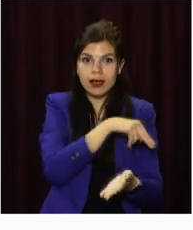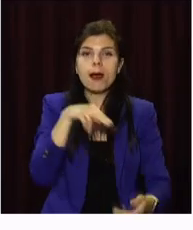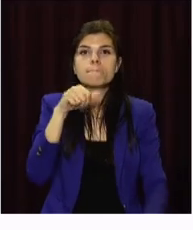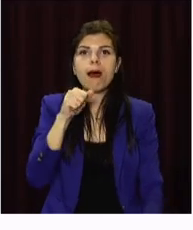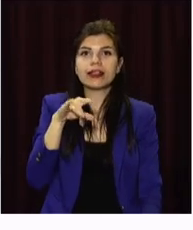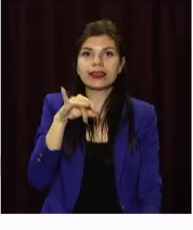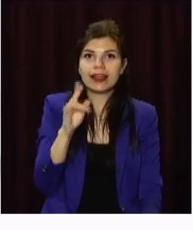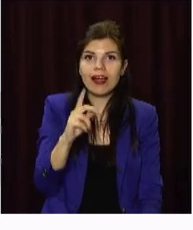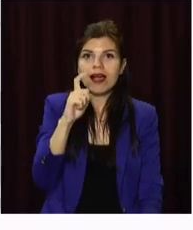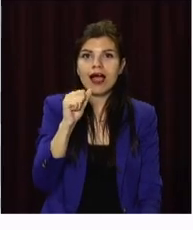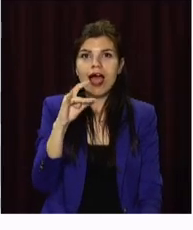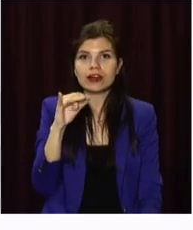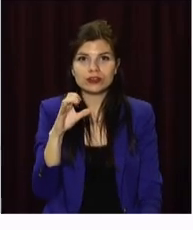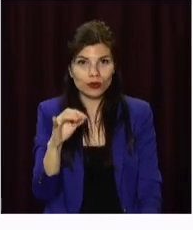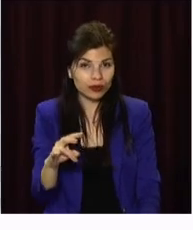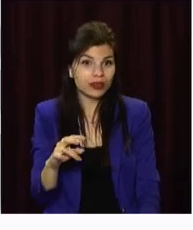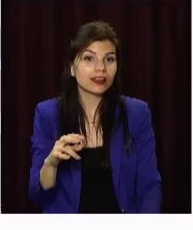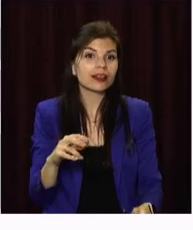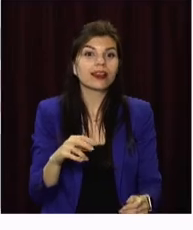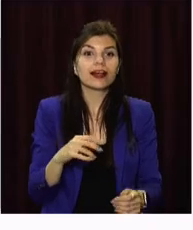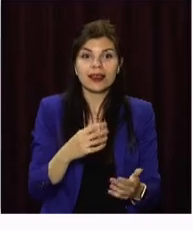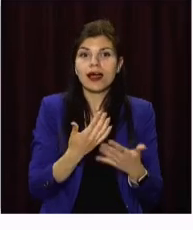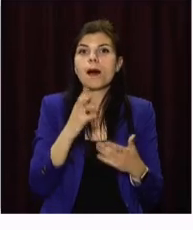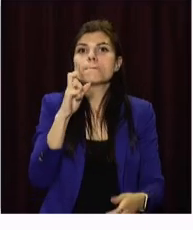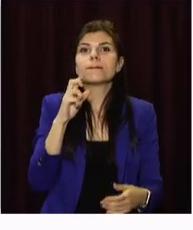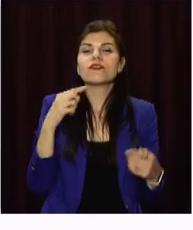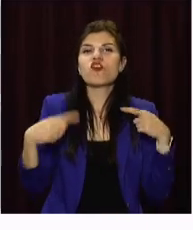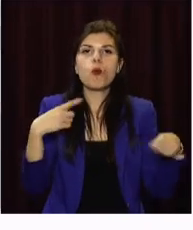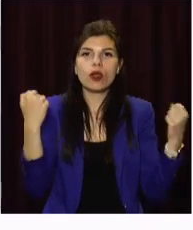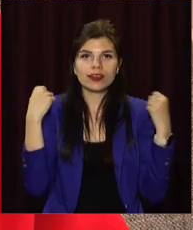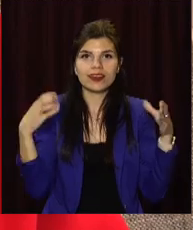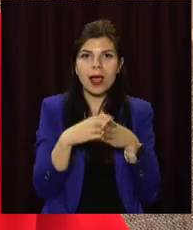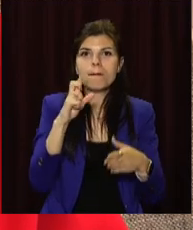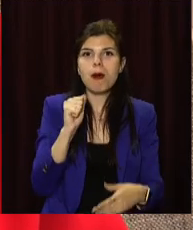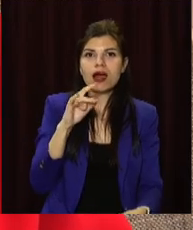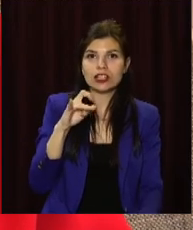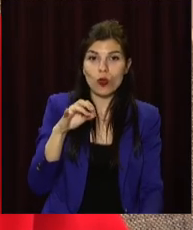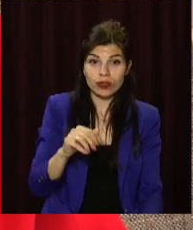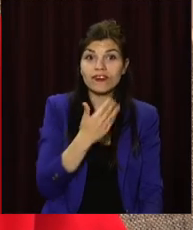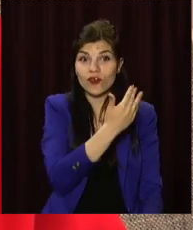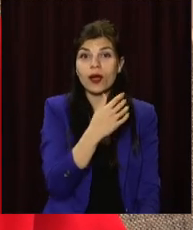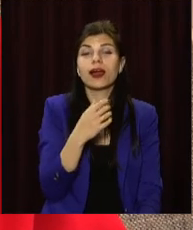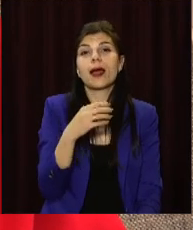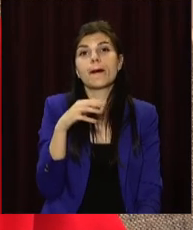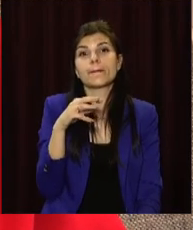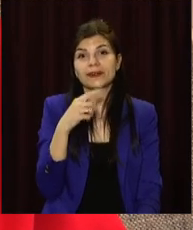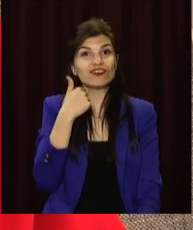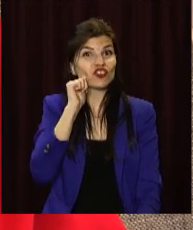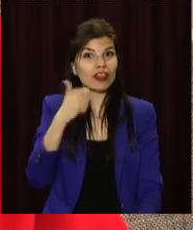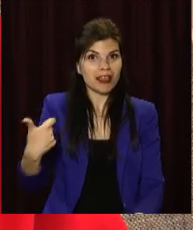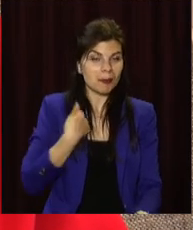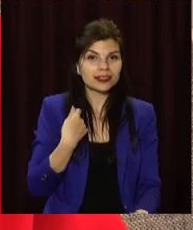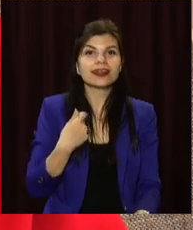это «Как я встретил вашу маму», популярный американский сериал. Барселона меня выкладывала к себе. Мне написал Манчестер Сити и Ювентус. Вчера написали мне,